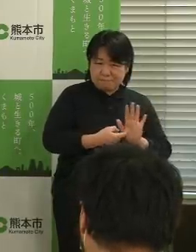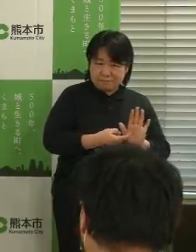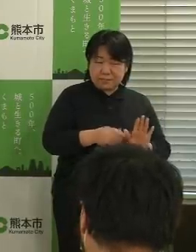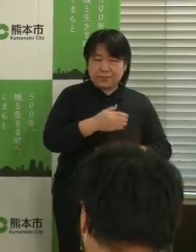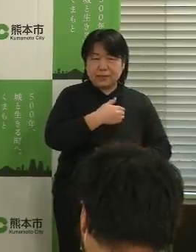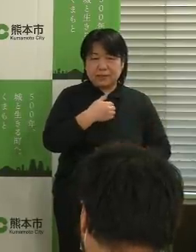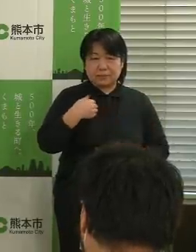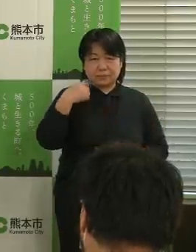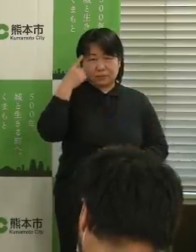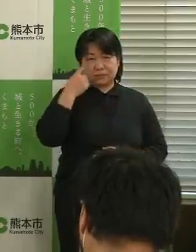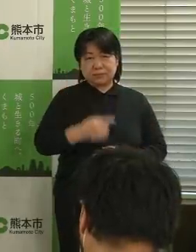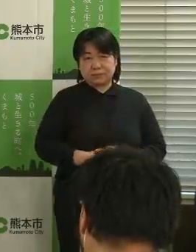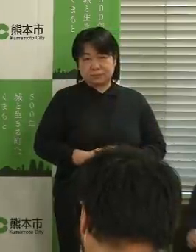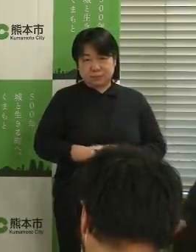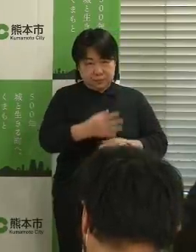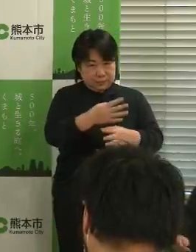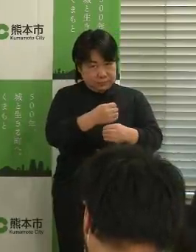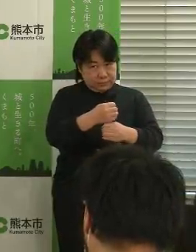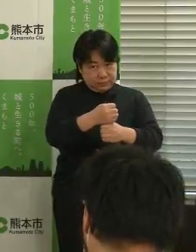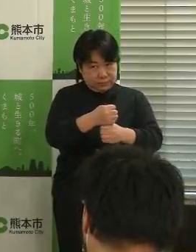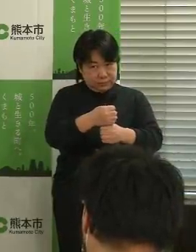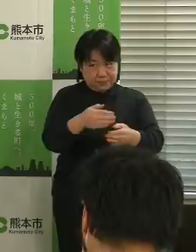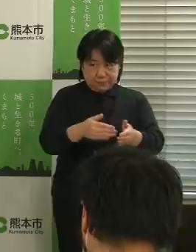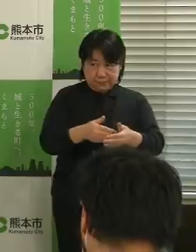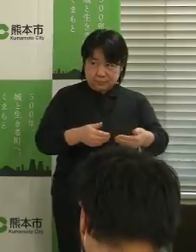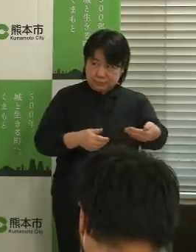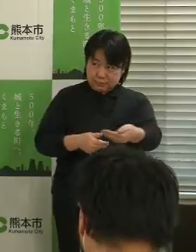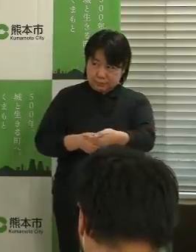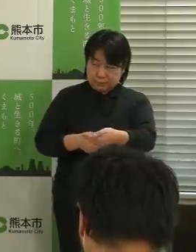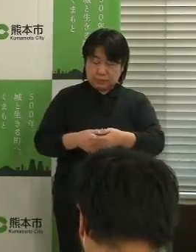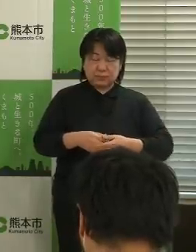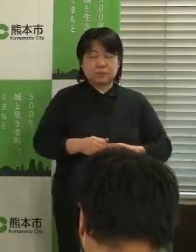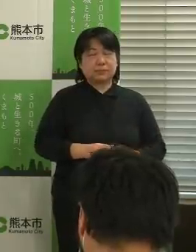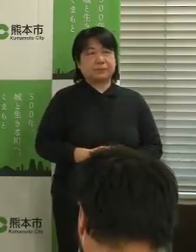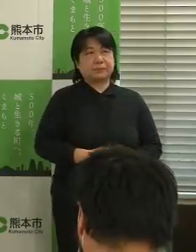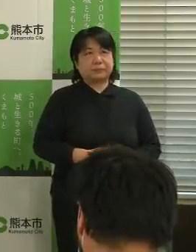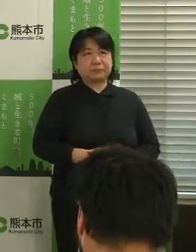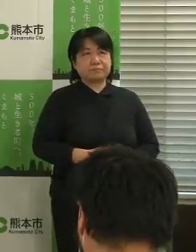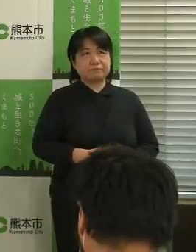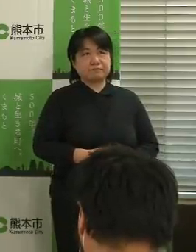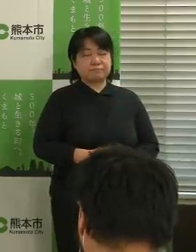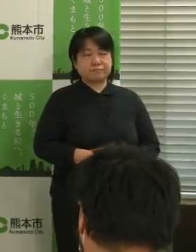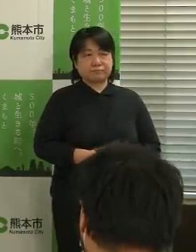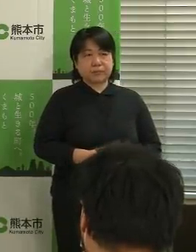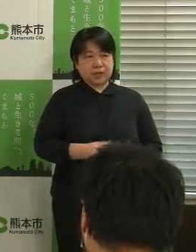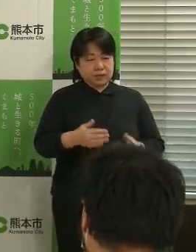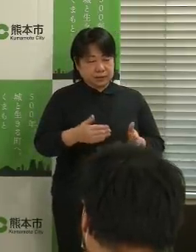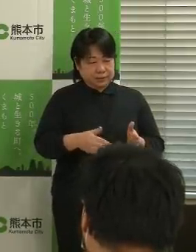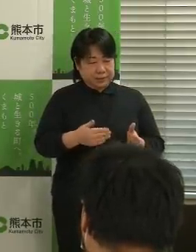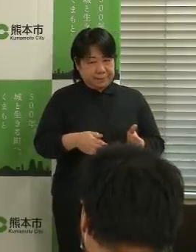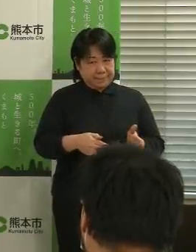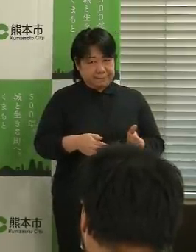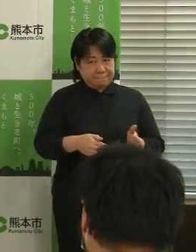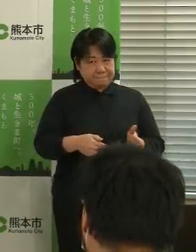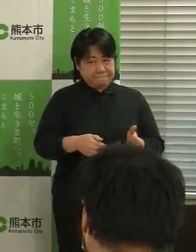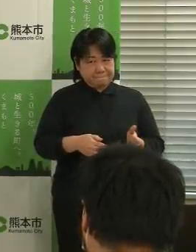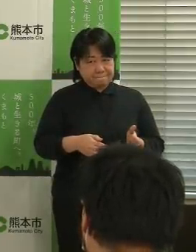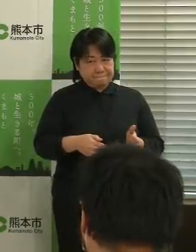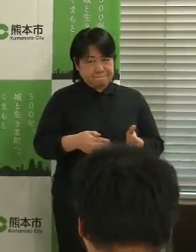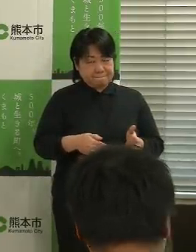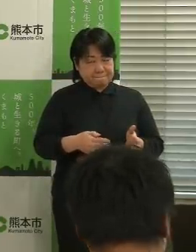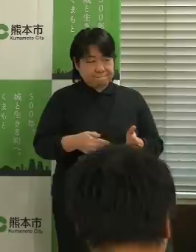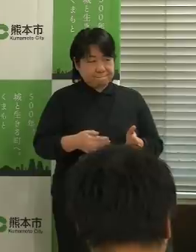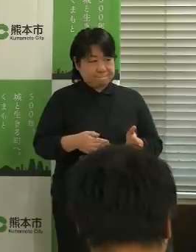考えております。 いつ頃まで？ そうですね、まだちょっとまだそこま